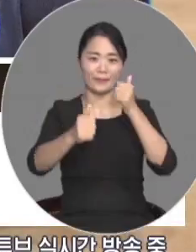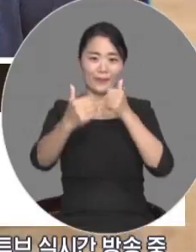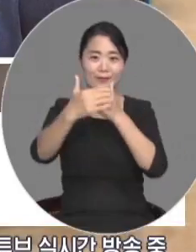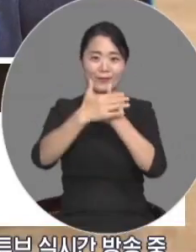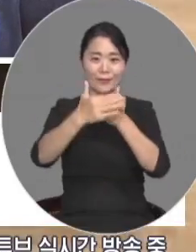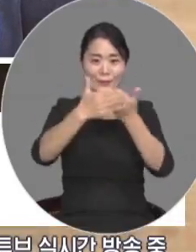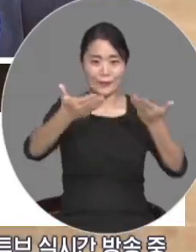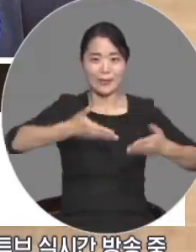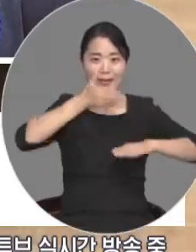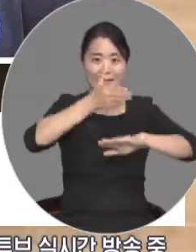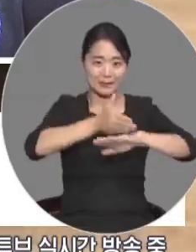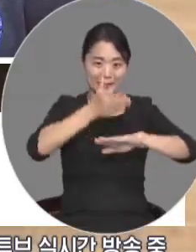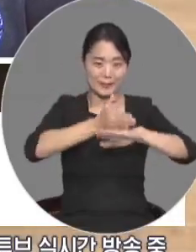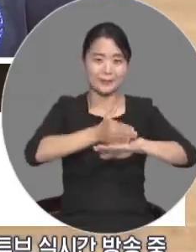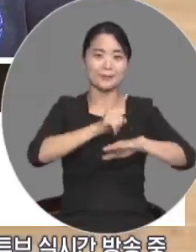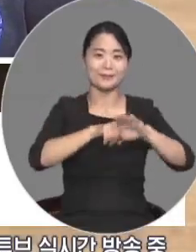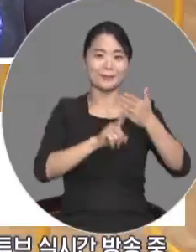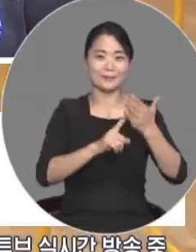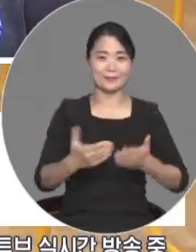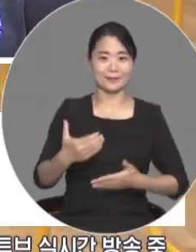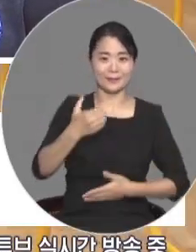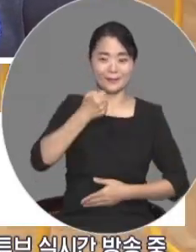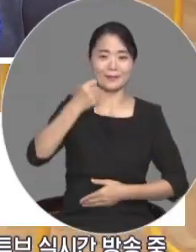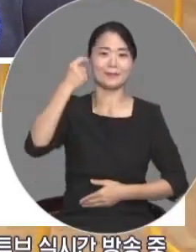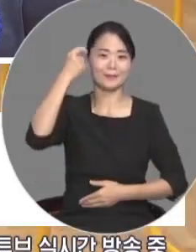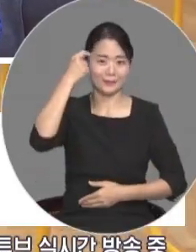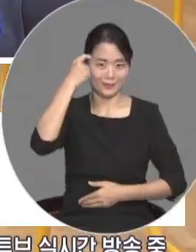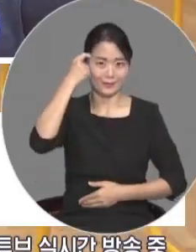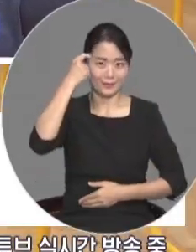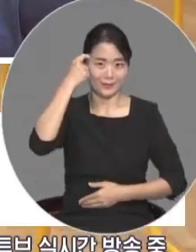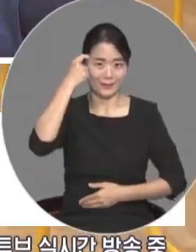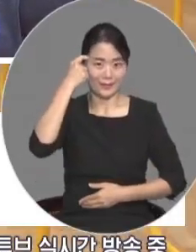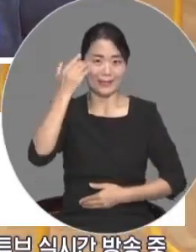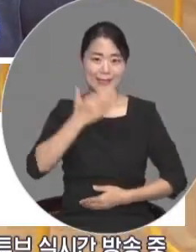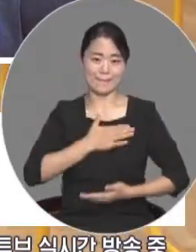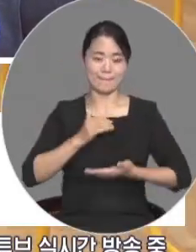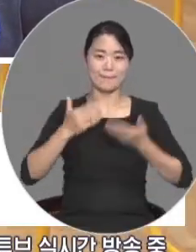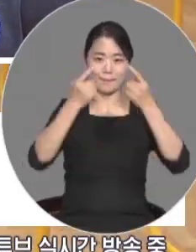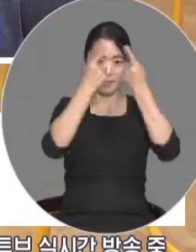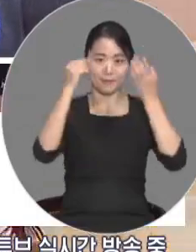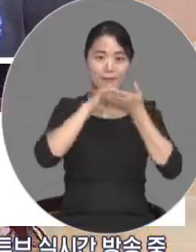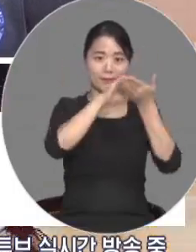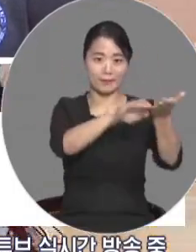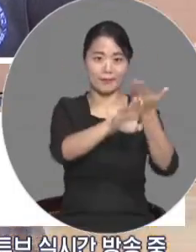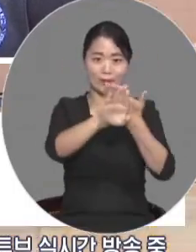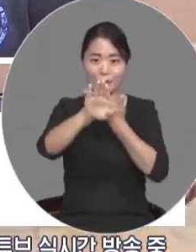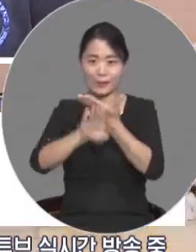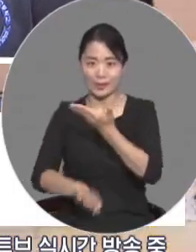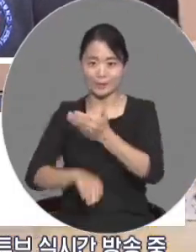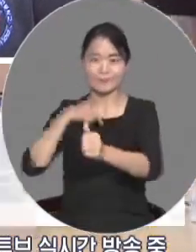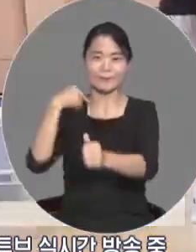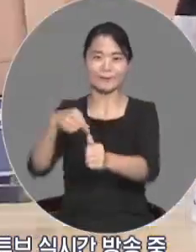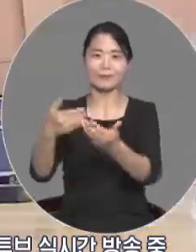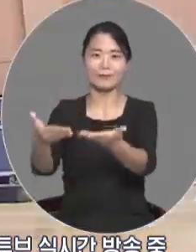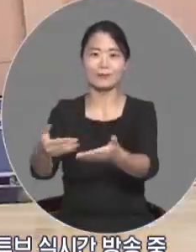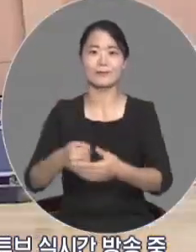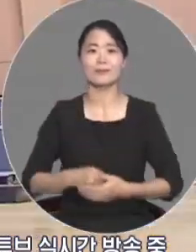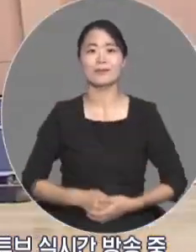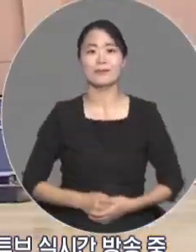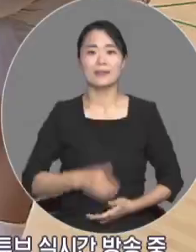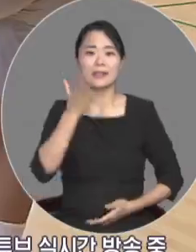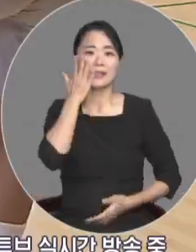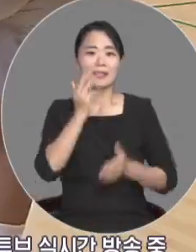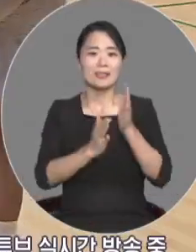감사해서 대학교 들어가서도 후배들 위해서 이렇게 방학 때 나와서 멘토링 참여하게 됐습니다.